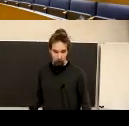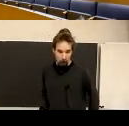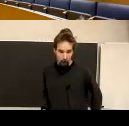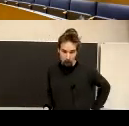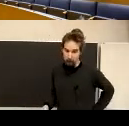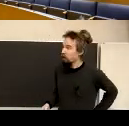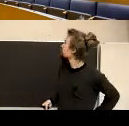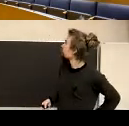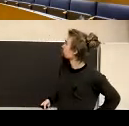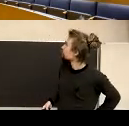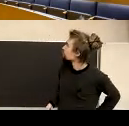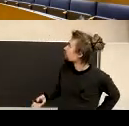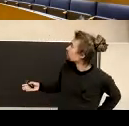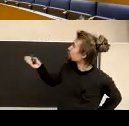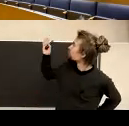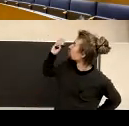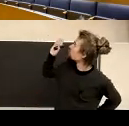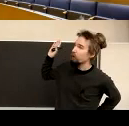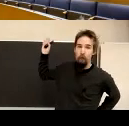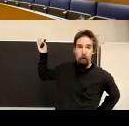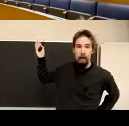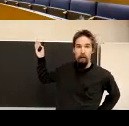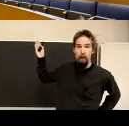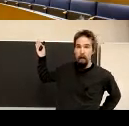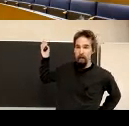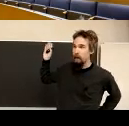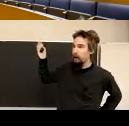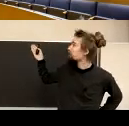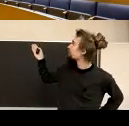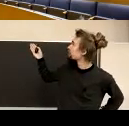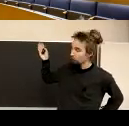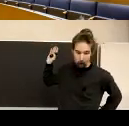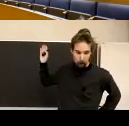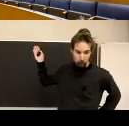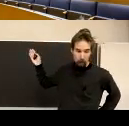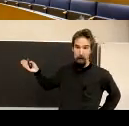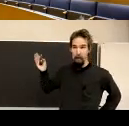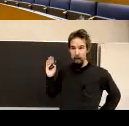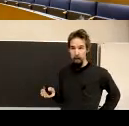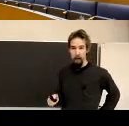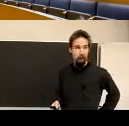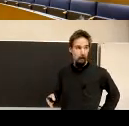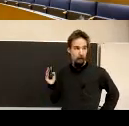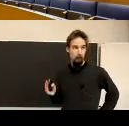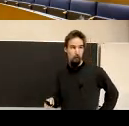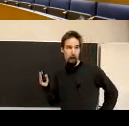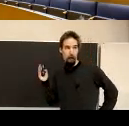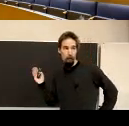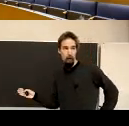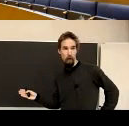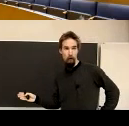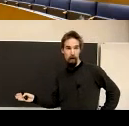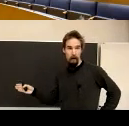kuin antaa mitään kattavaa selitystä, mutta nostan tuommoisen yhden tavan käsittää itse, joka on niin kuin linjassa tieteen kanssa ja tuntuu myös